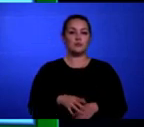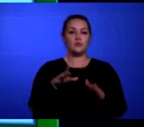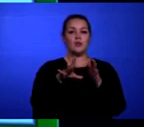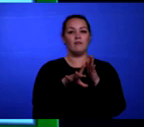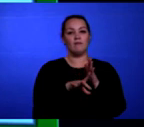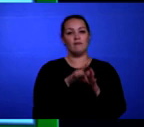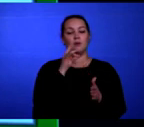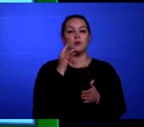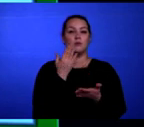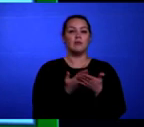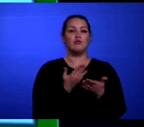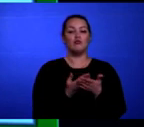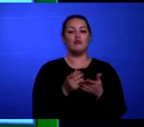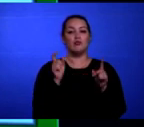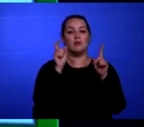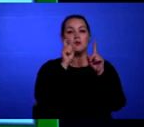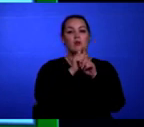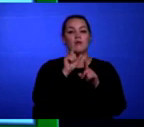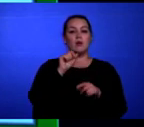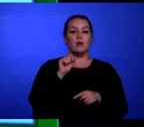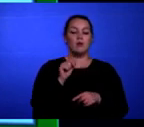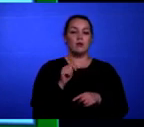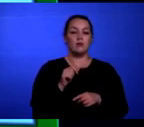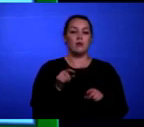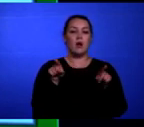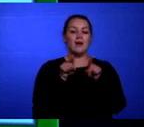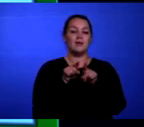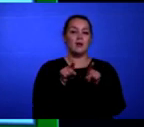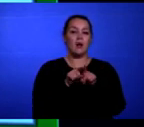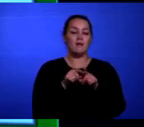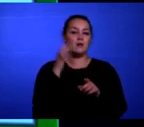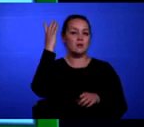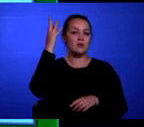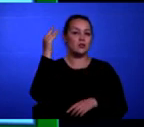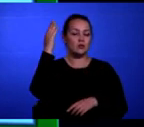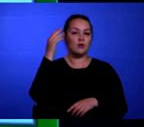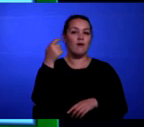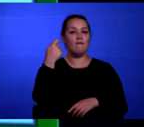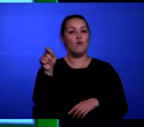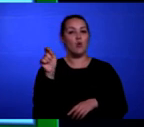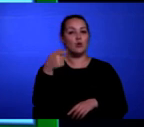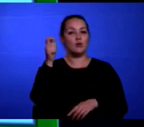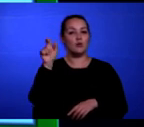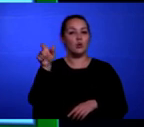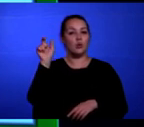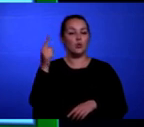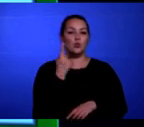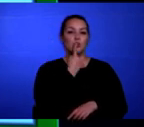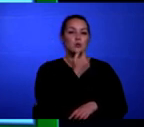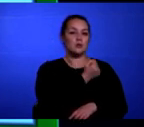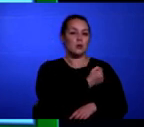предложенных слов слова приятелей то есть синонимы войны люди солдаты